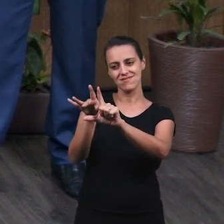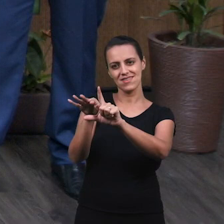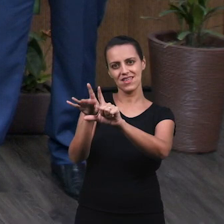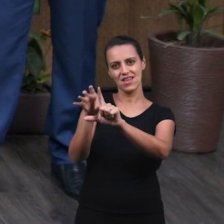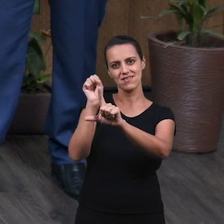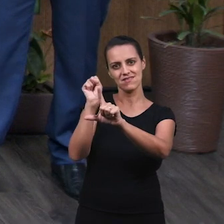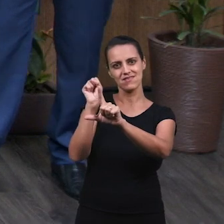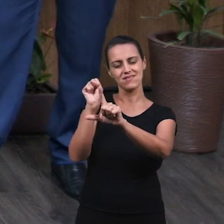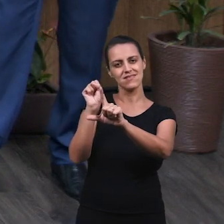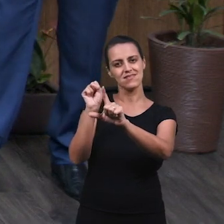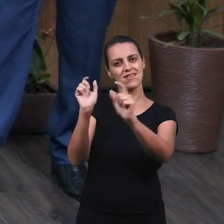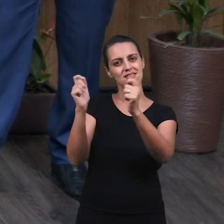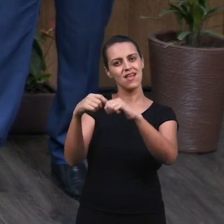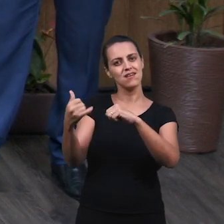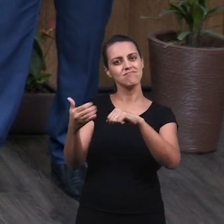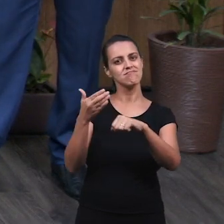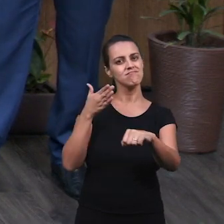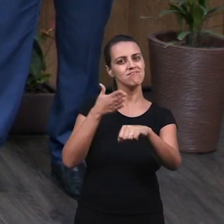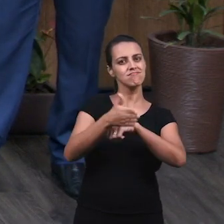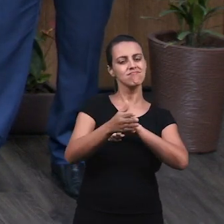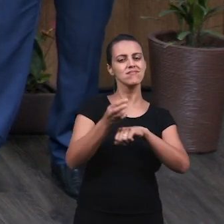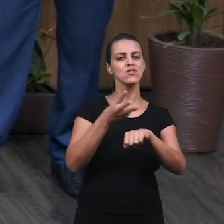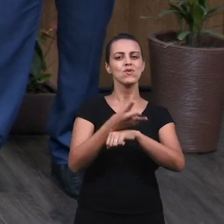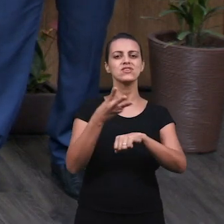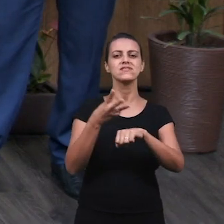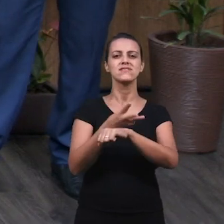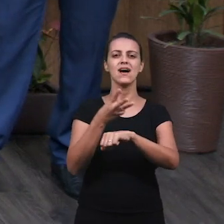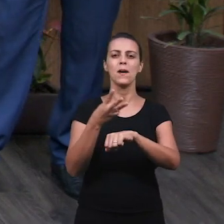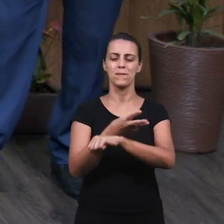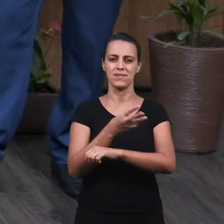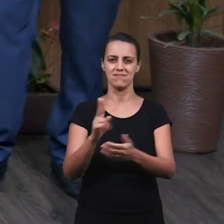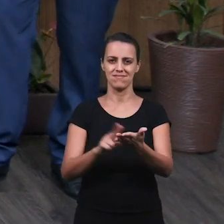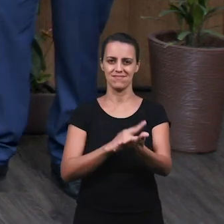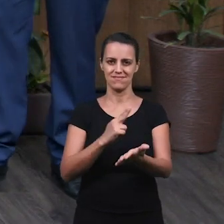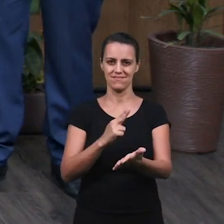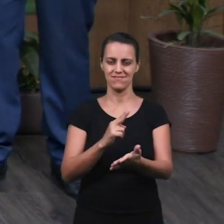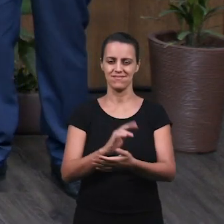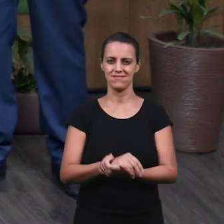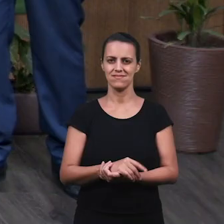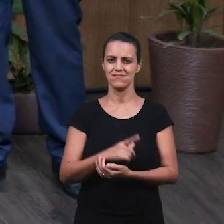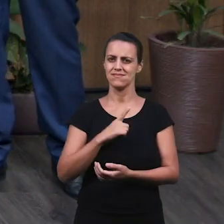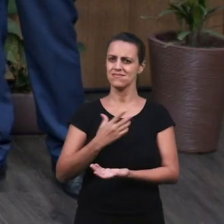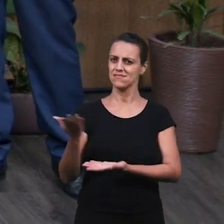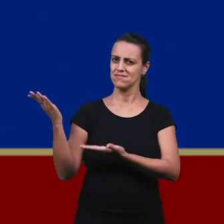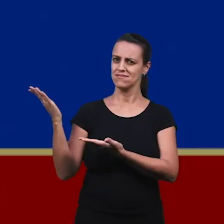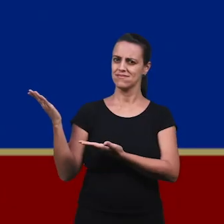par WhatsApp. Voici la question: comment le Verbe de Dieu